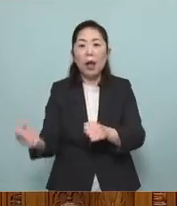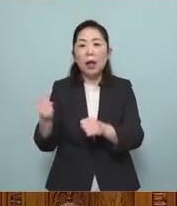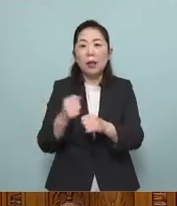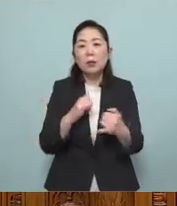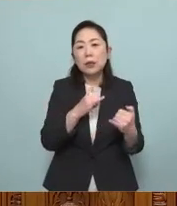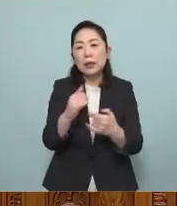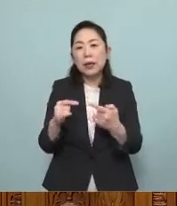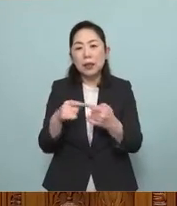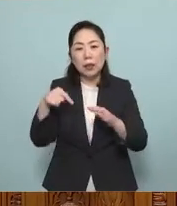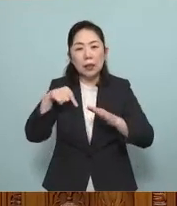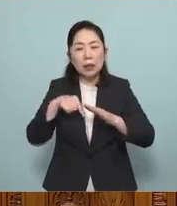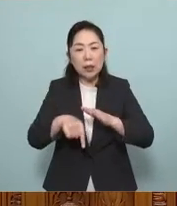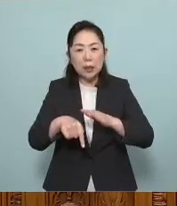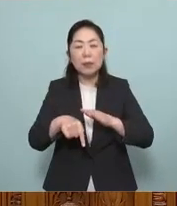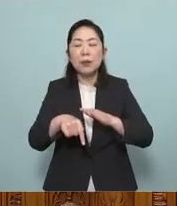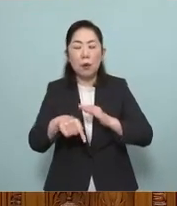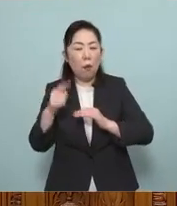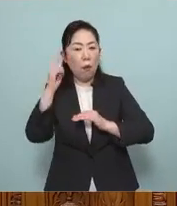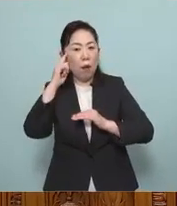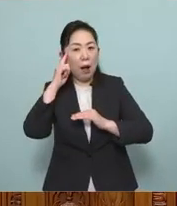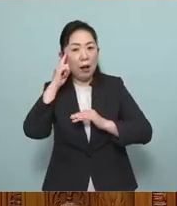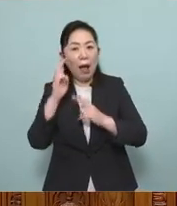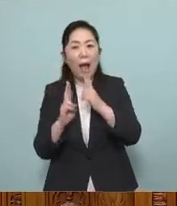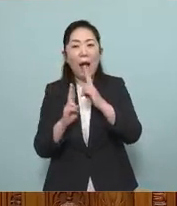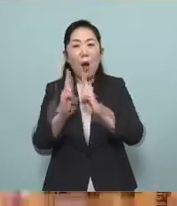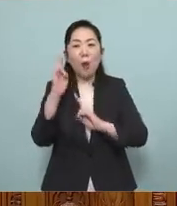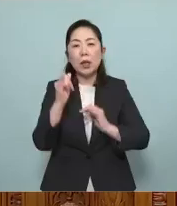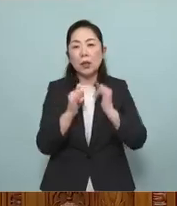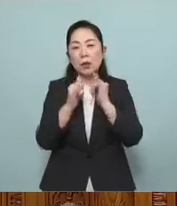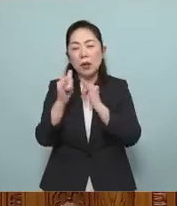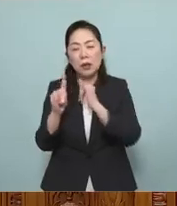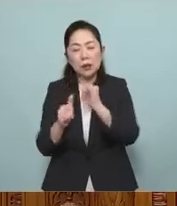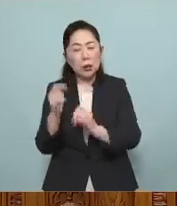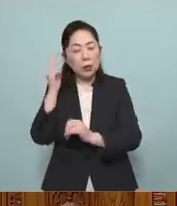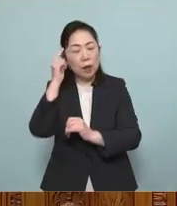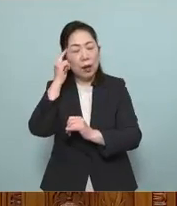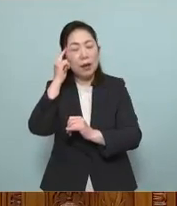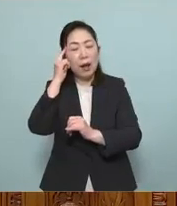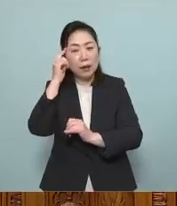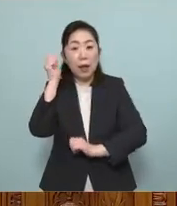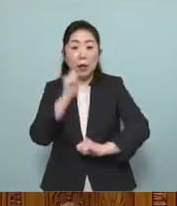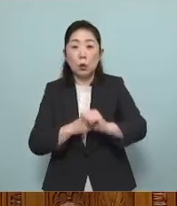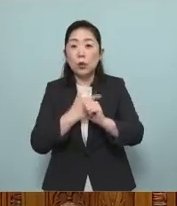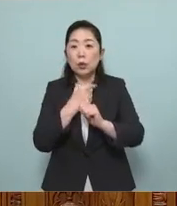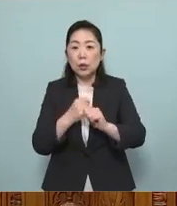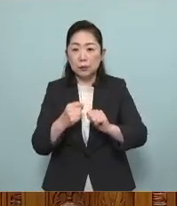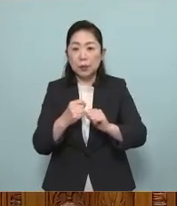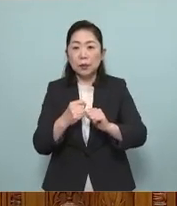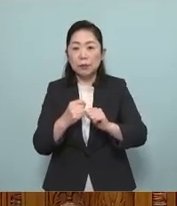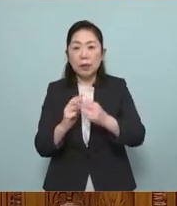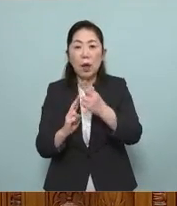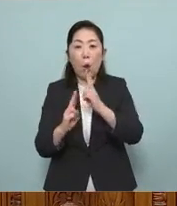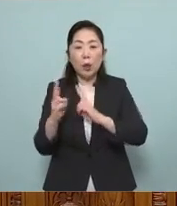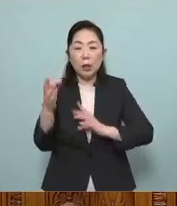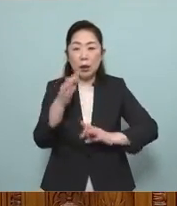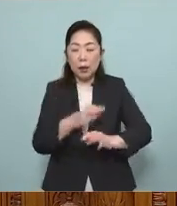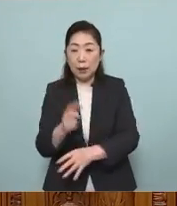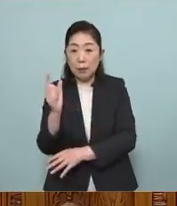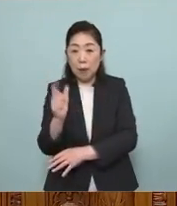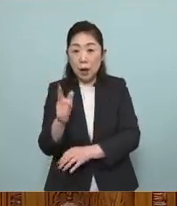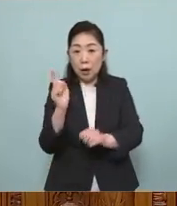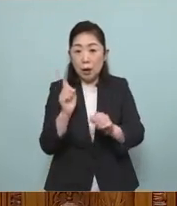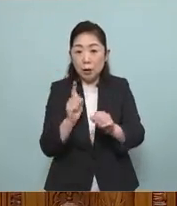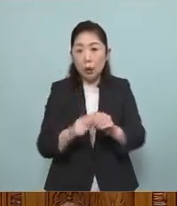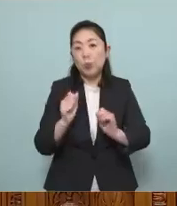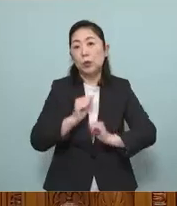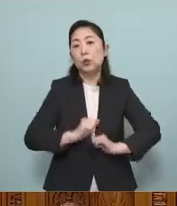史的意義を想起し、沖縄の歴史に思いをいたします。強い沖縄経済を作るための取り組みを進